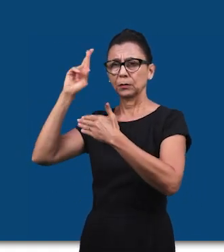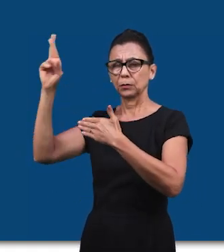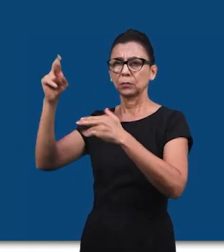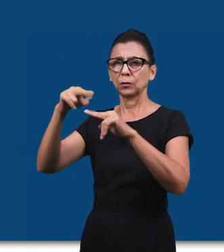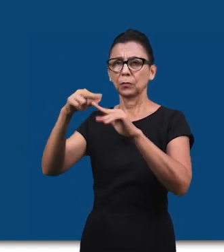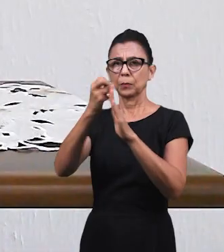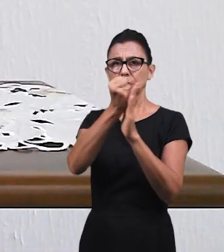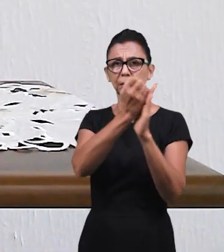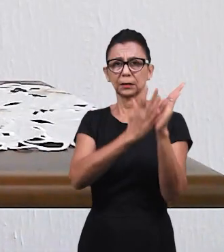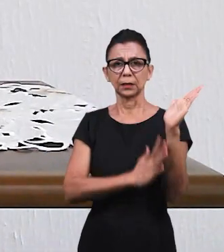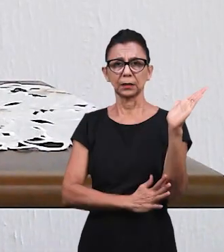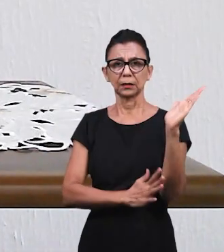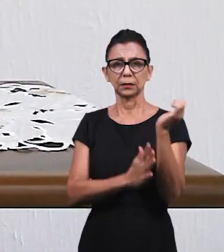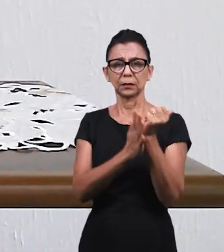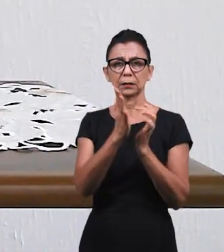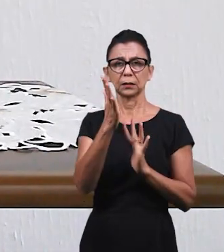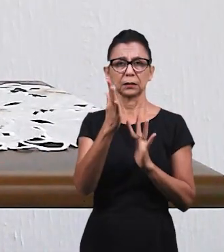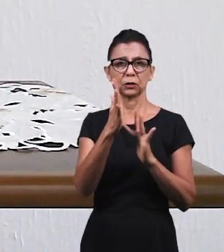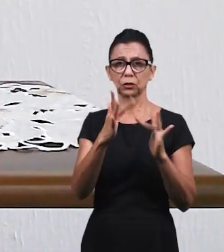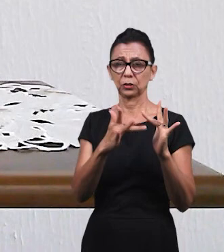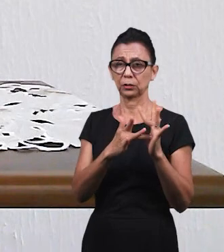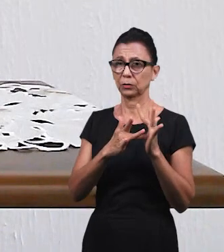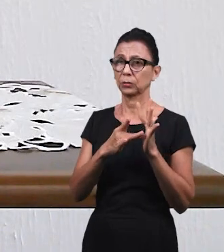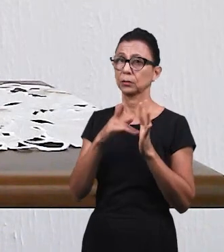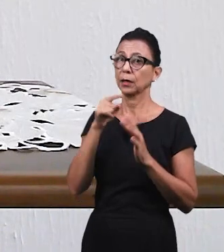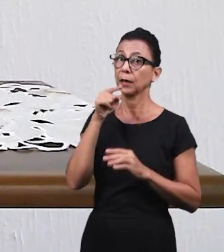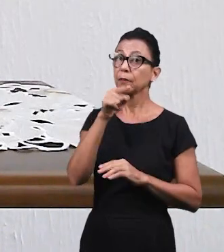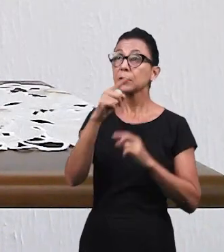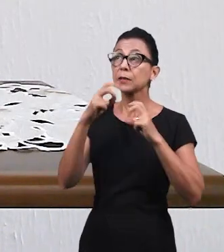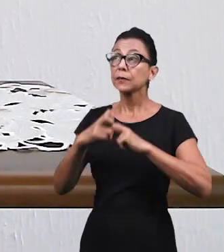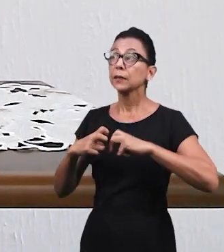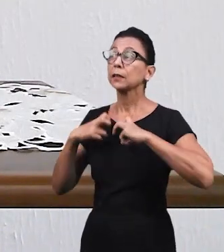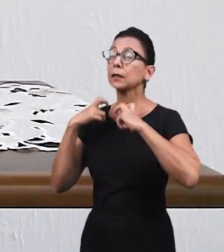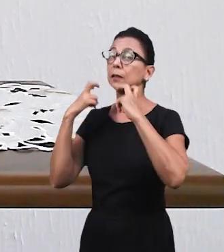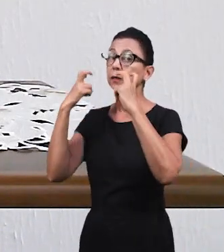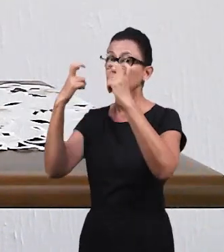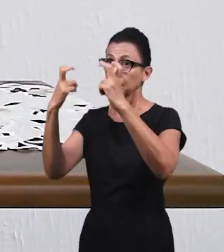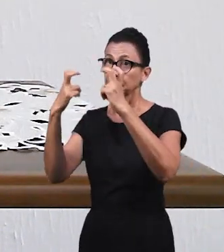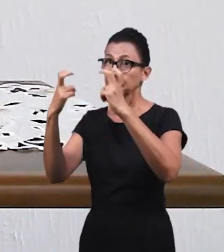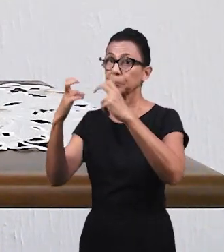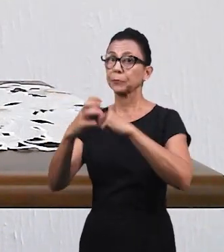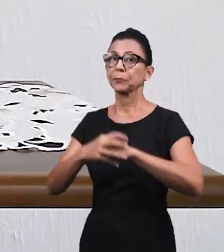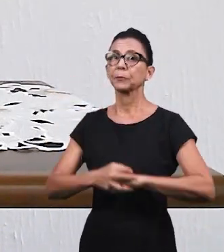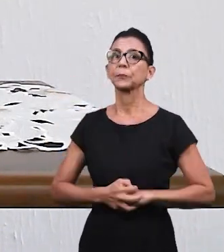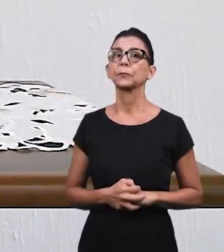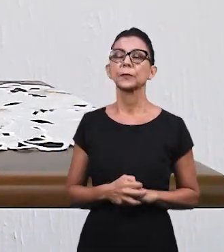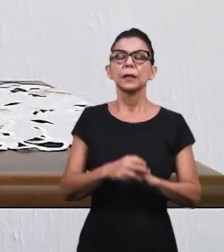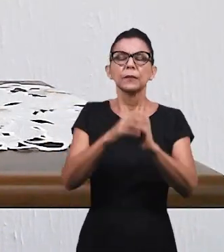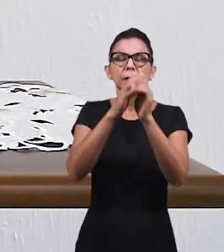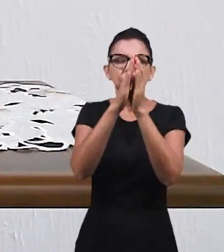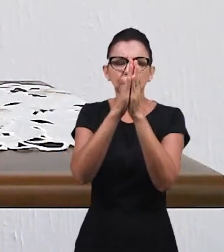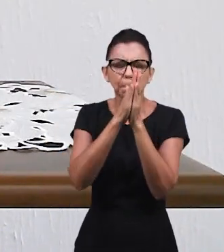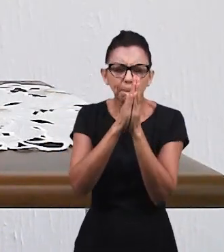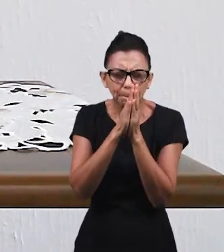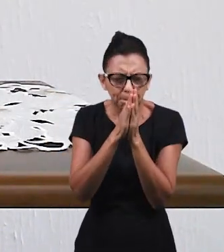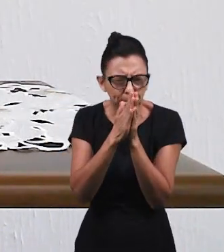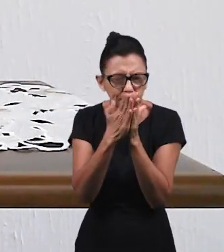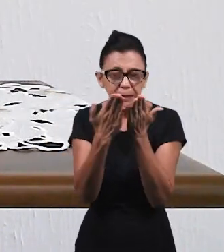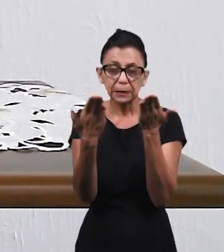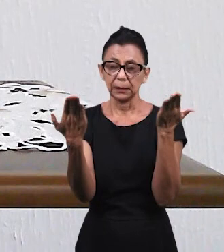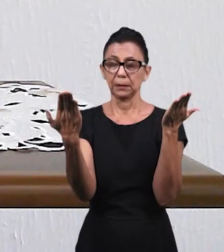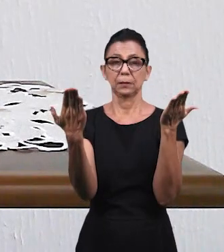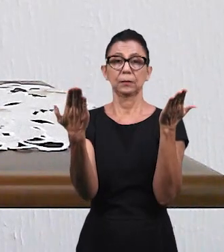кровью Иисуса Христа. Вы воззовете Господу о силе крови Иисуса. Вы откроете